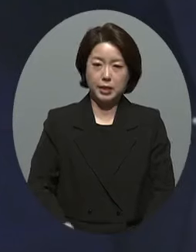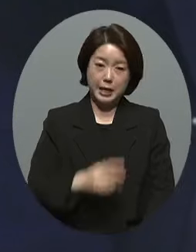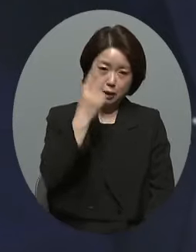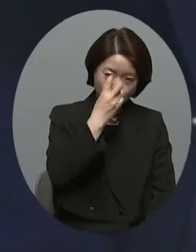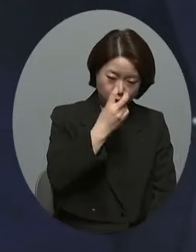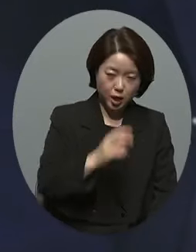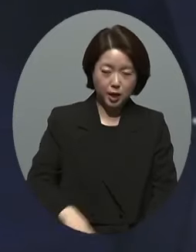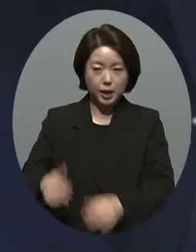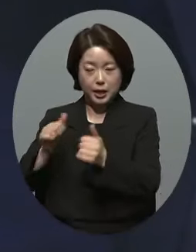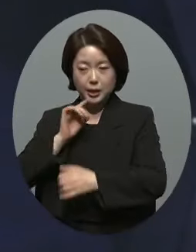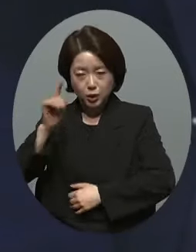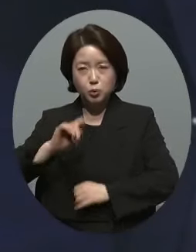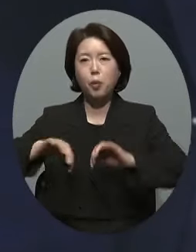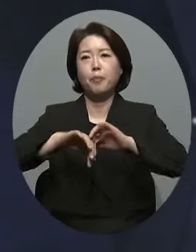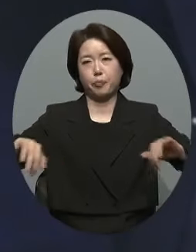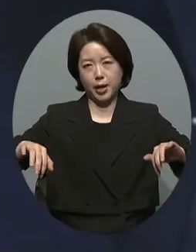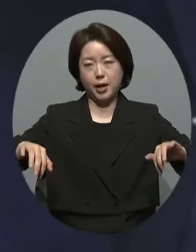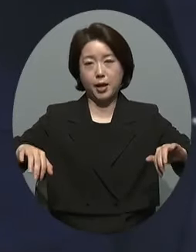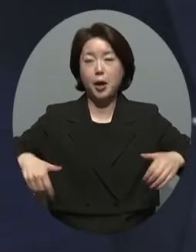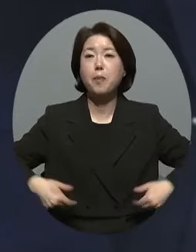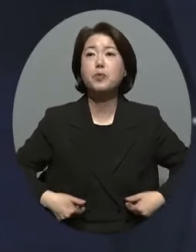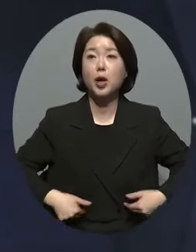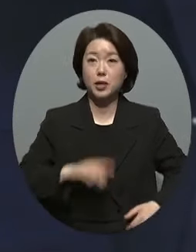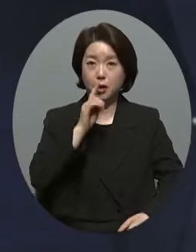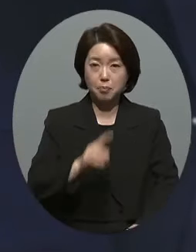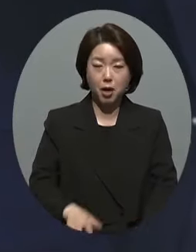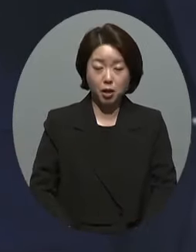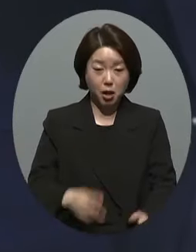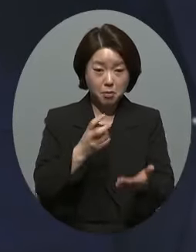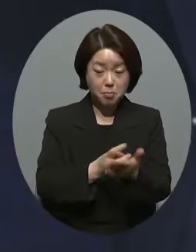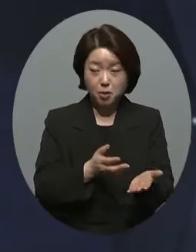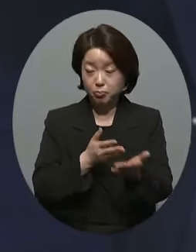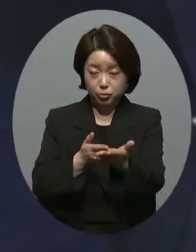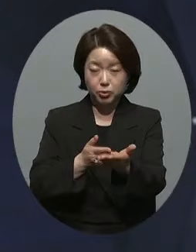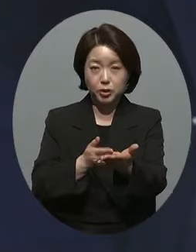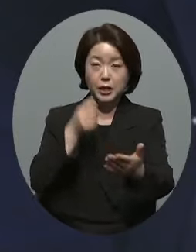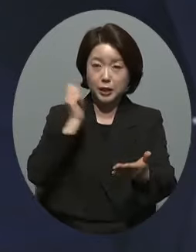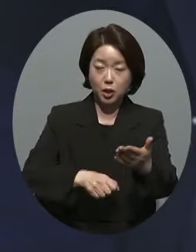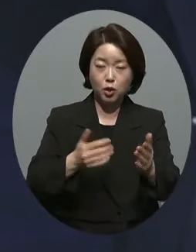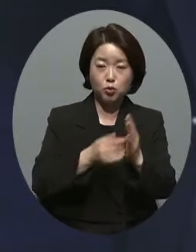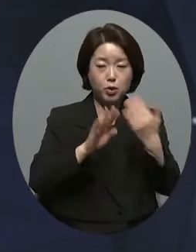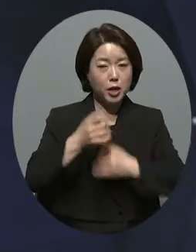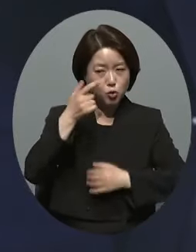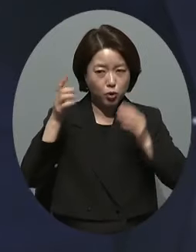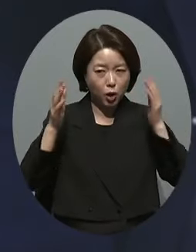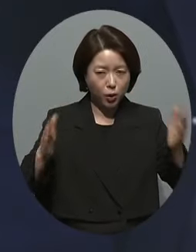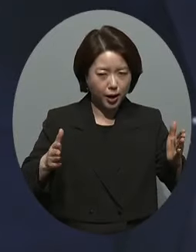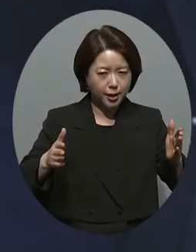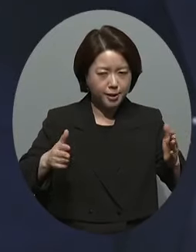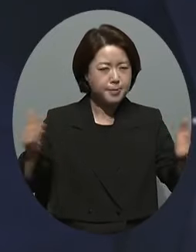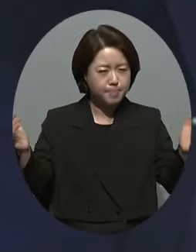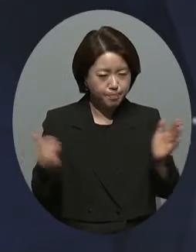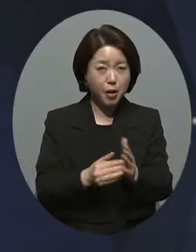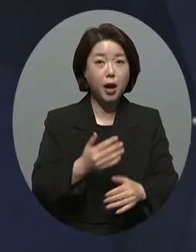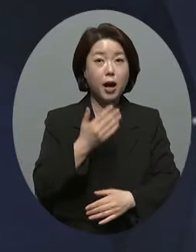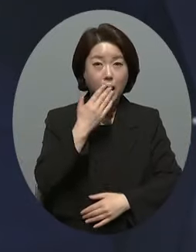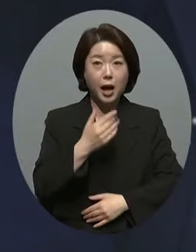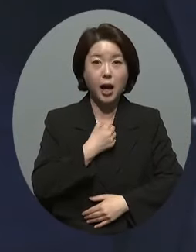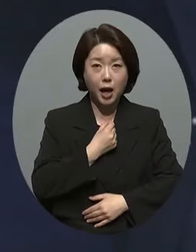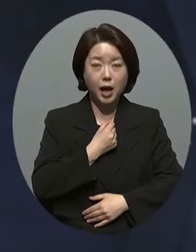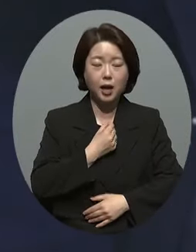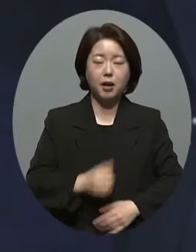된다이 개원하고 6개월 안에 개혁을 마무리 짓겠다 이런 의견이 나왔어요 글쎄요 이제 검수완박 시즌 2냐 이런 지적에